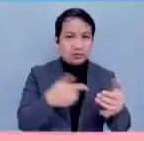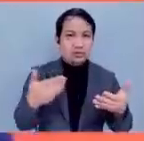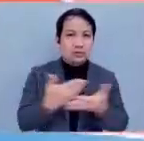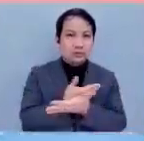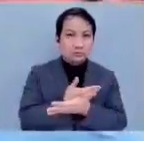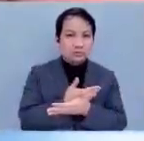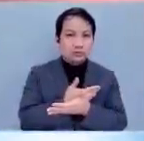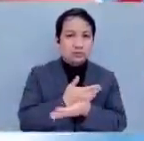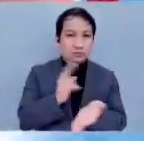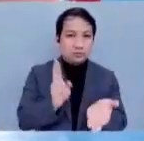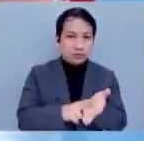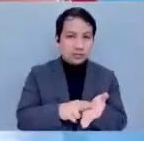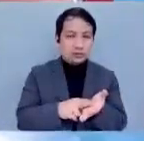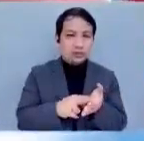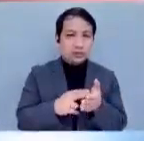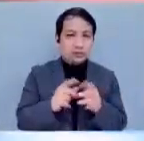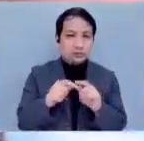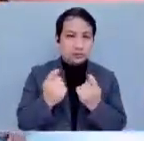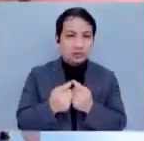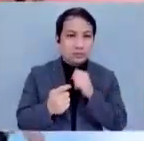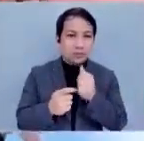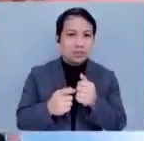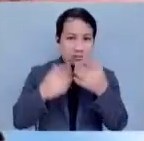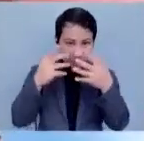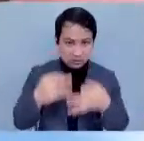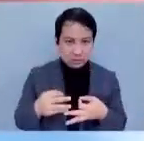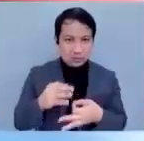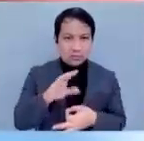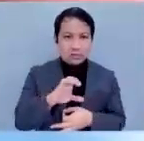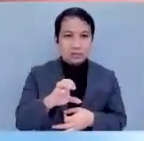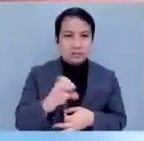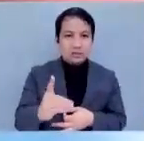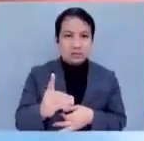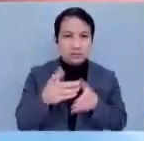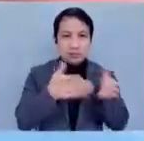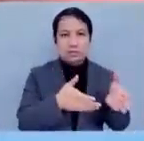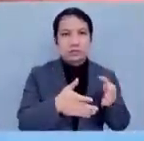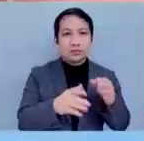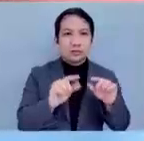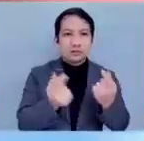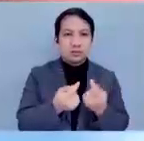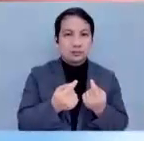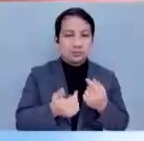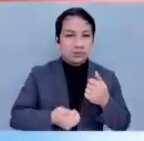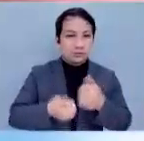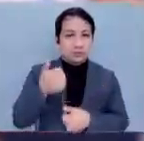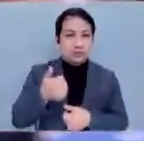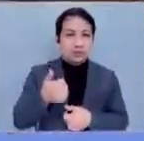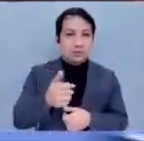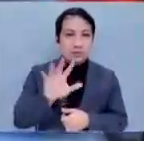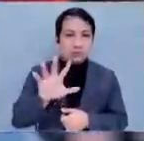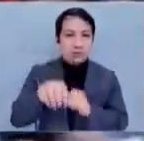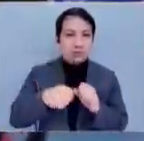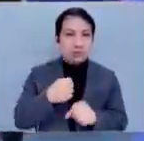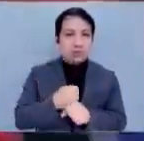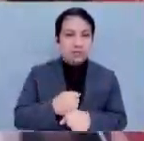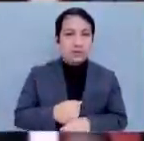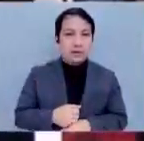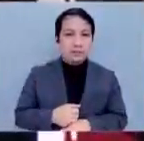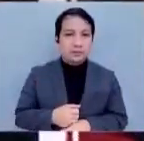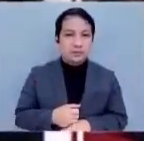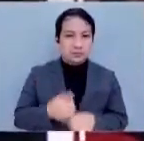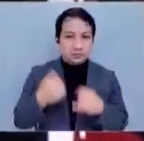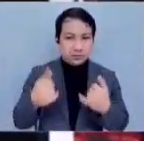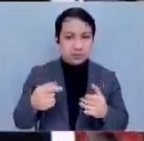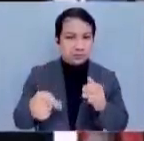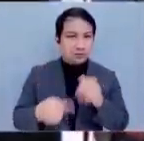signing. Hindi raw naging madali ang desisyon para kay Ced na iwan ang team kung saan siya naglaro sa loob ng 5 taon. Pero minsan lang daw dumating